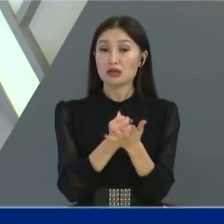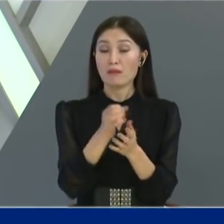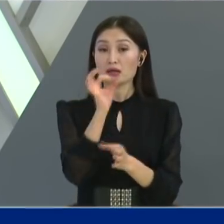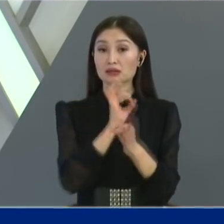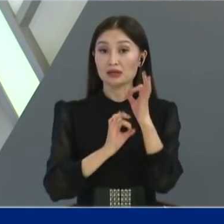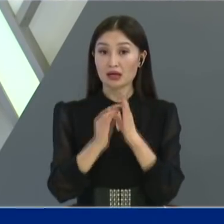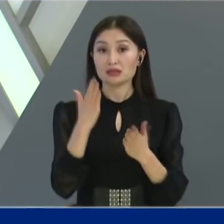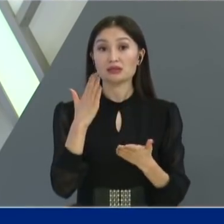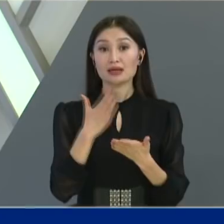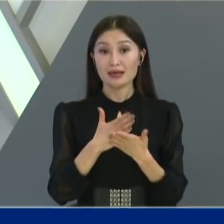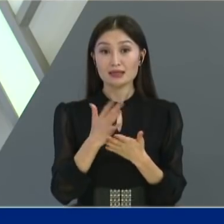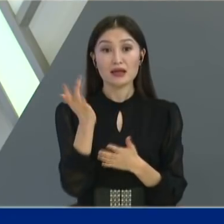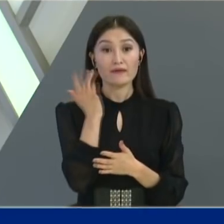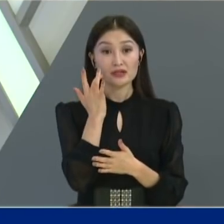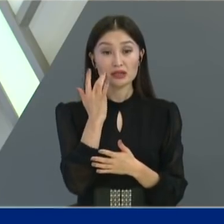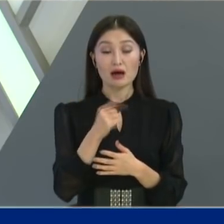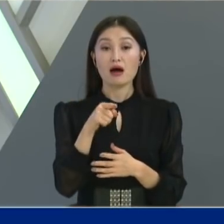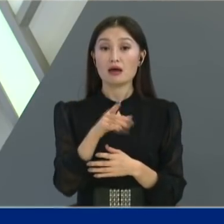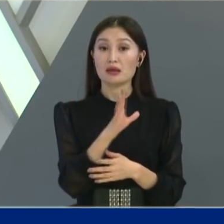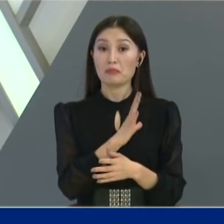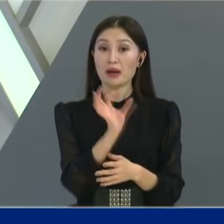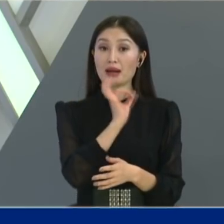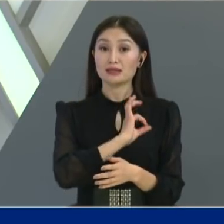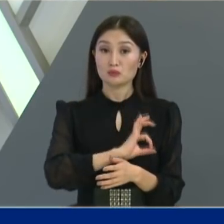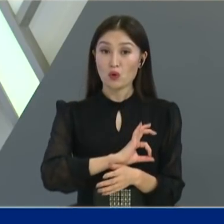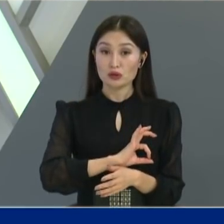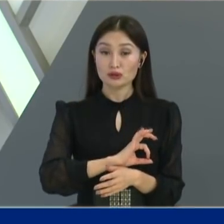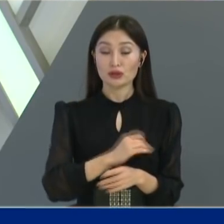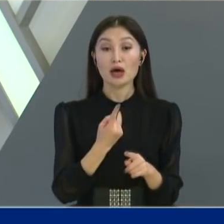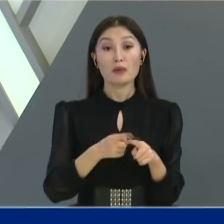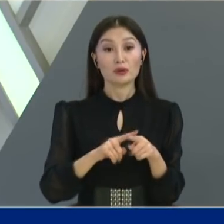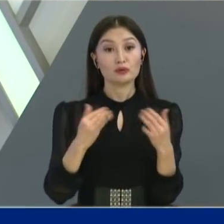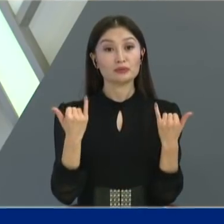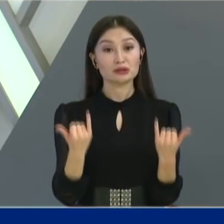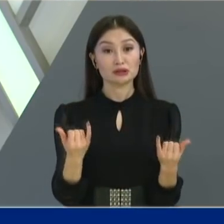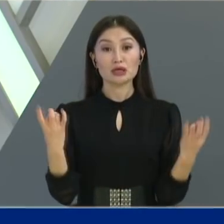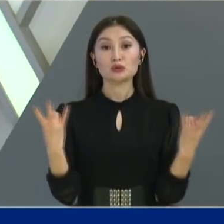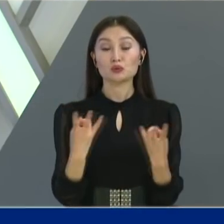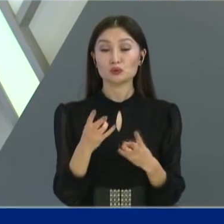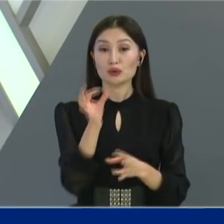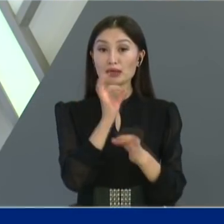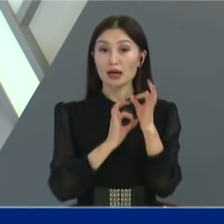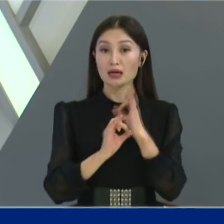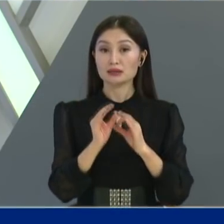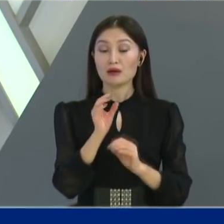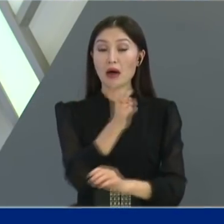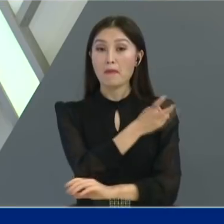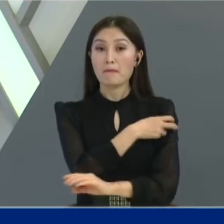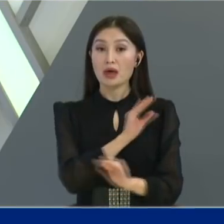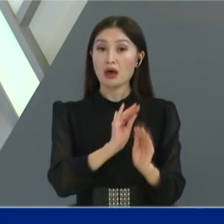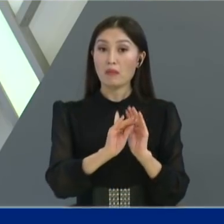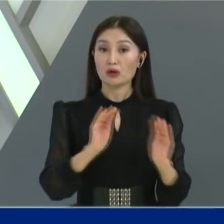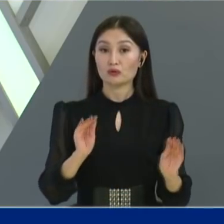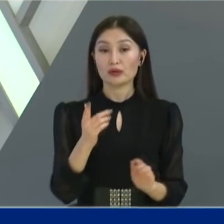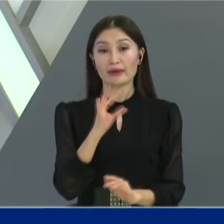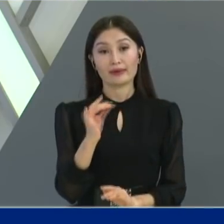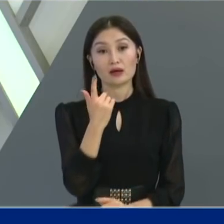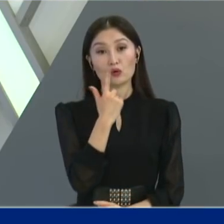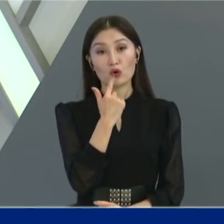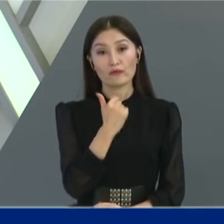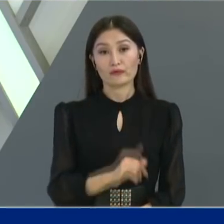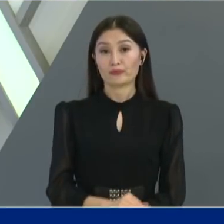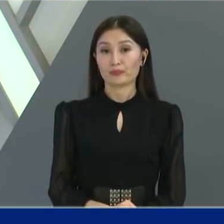случаи есть всегда, и все они были использованы. Поэтому сейчас нужны лекарства, медоборудование и кровь.